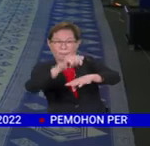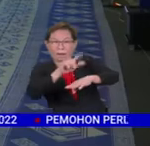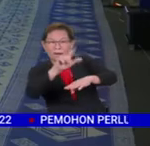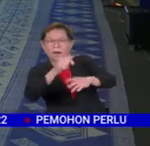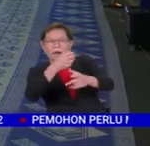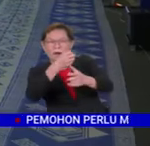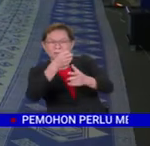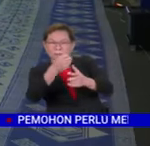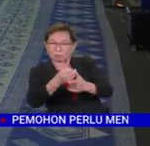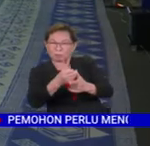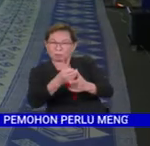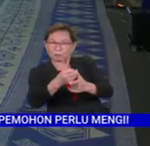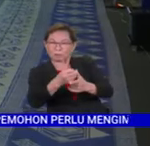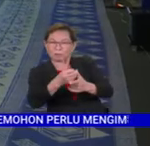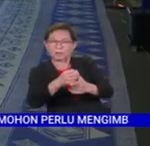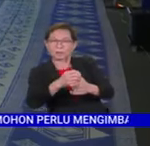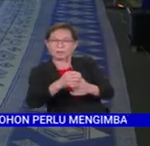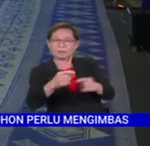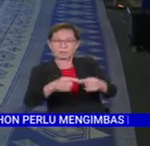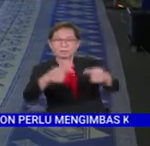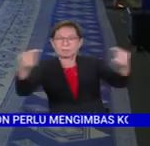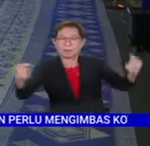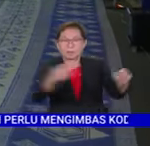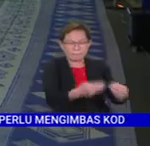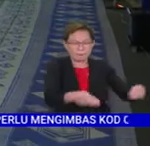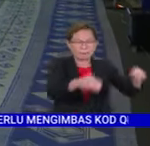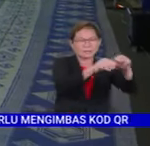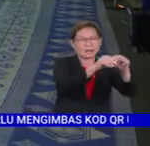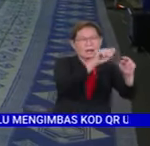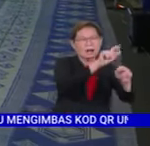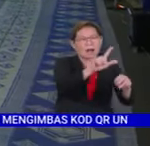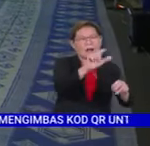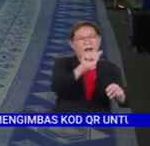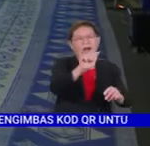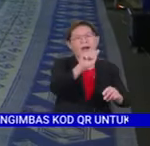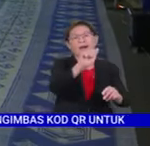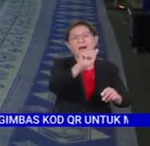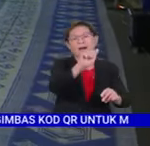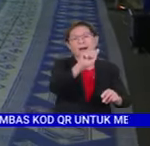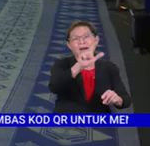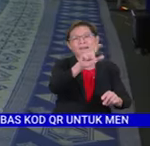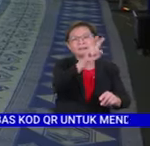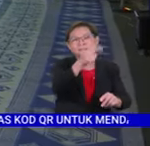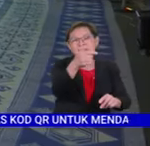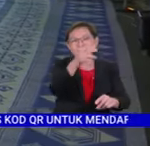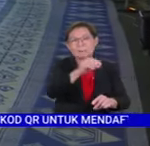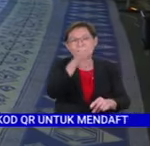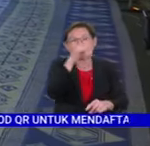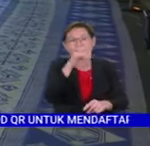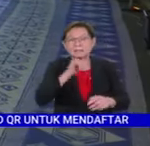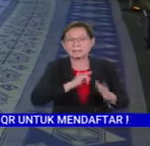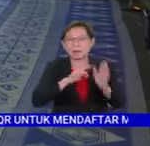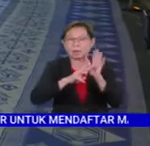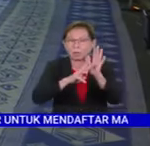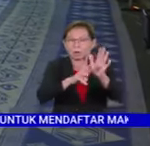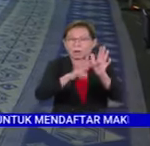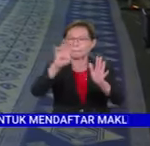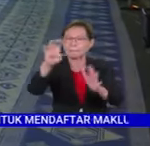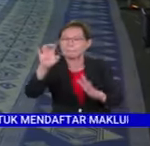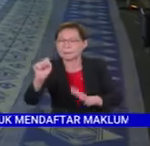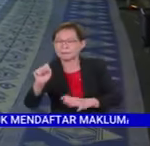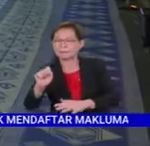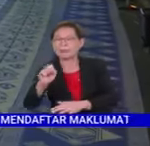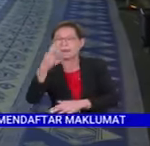dikenali atau lebih diketahui di depan Masjid Al-Azim Negeri Melaka ini. Dan saya turut mewakili unit BES